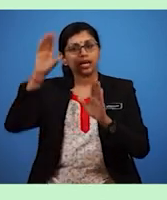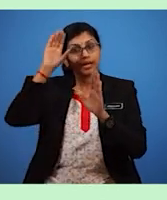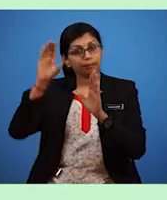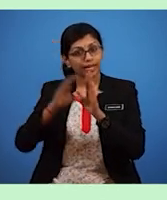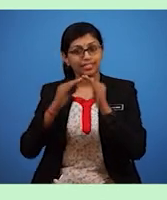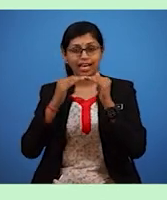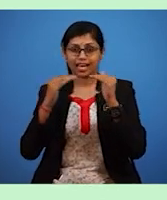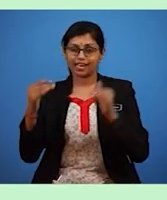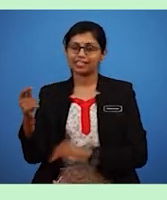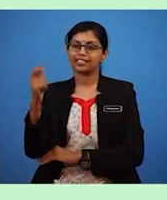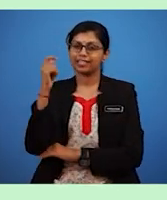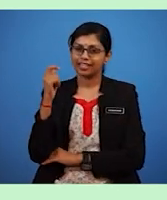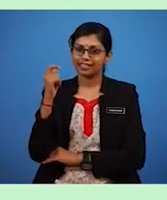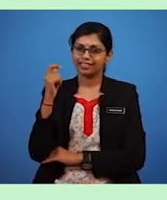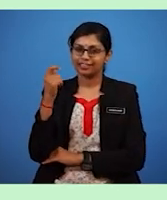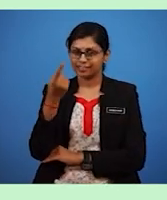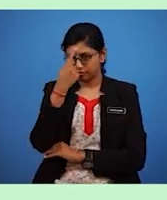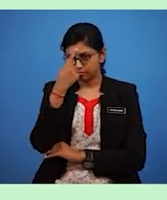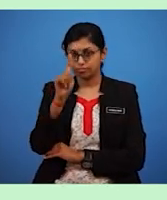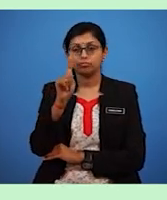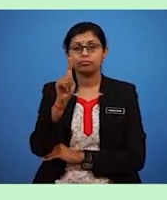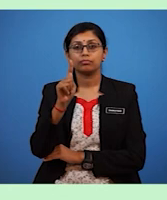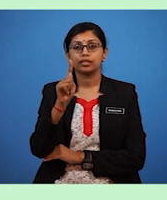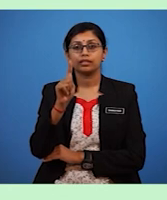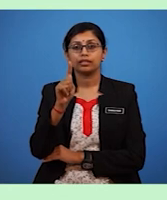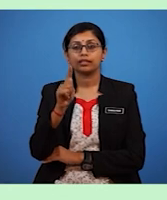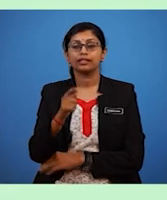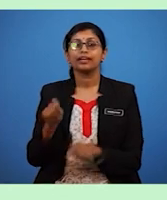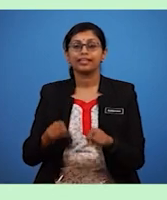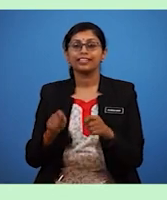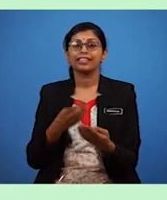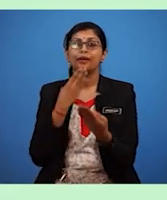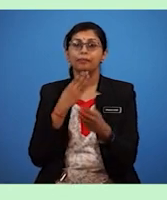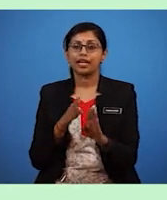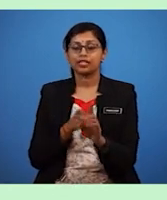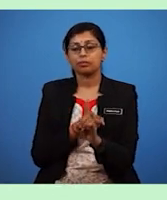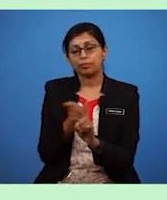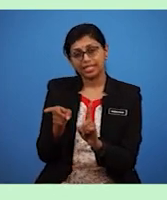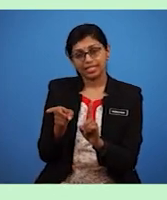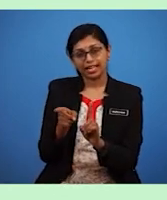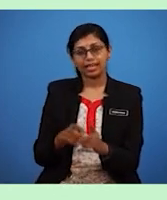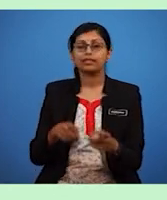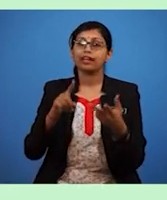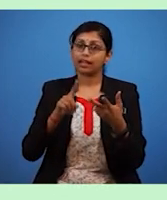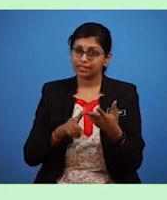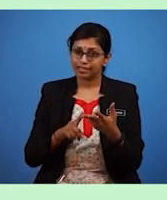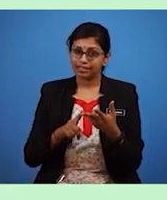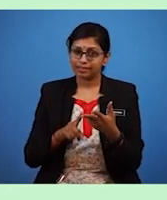gambar rajah aras tenaga bagi tindak balas penyesaran.